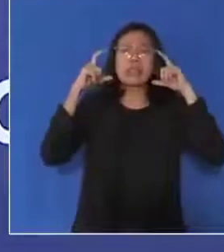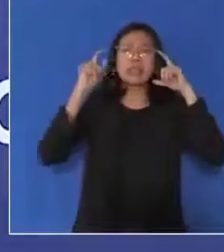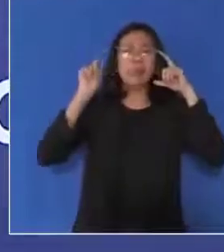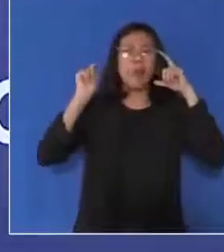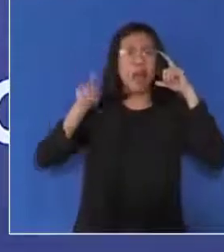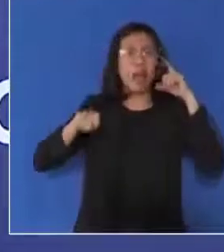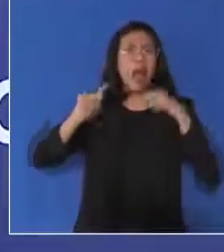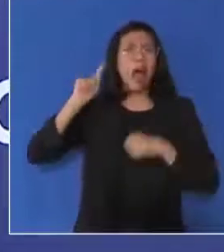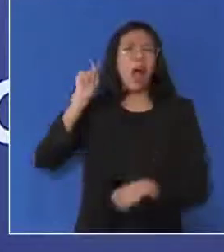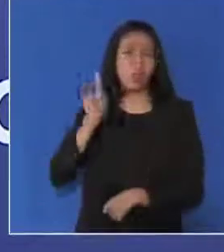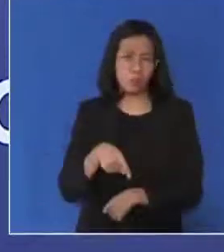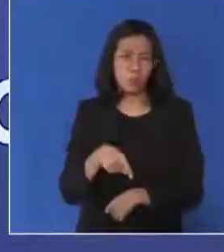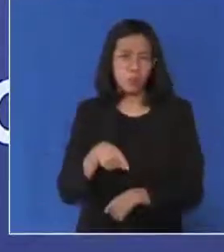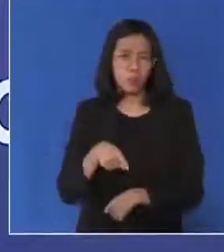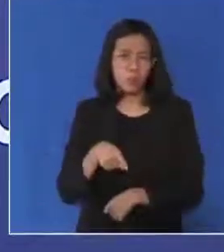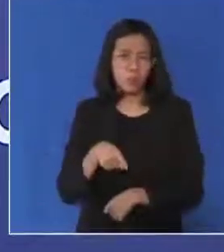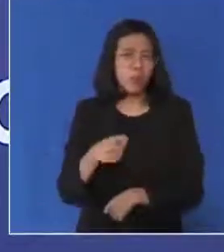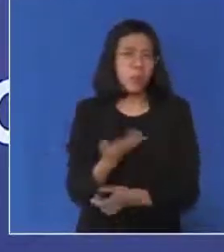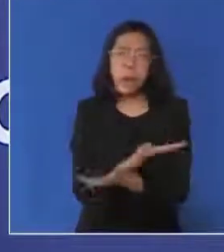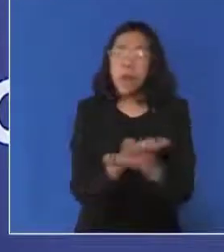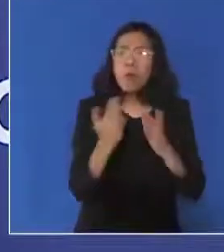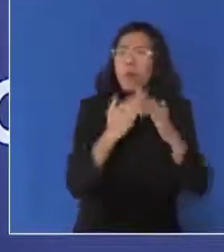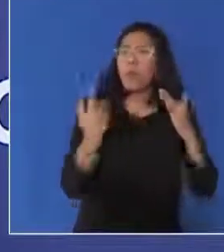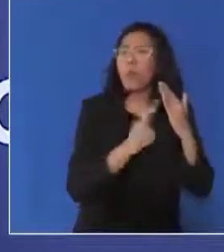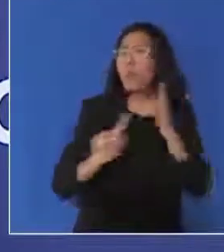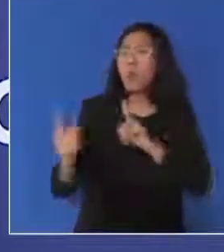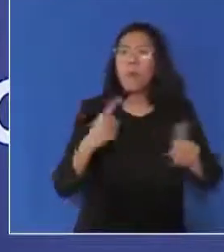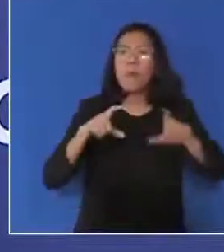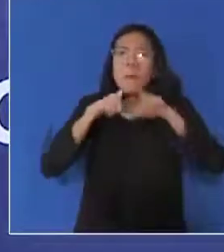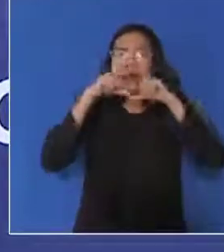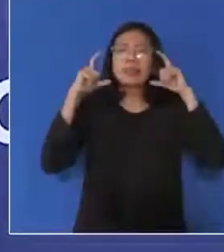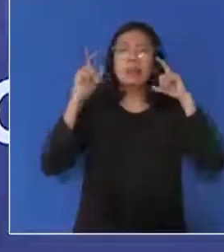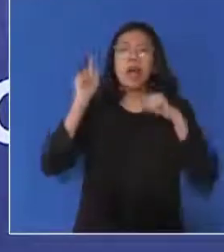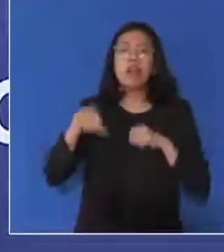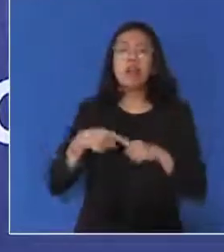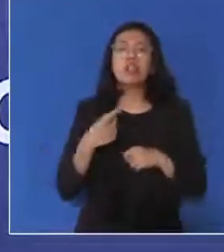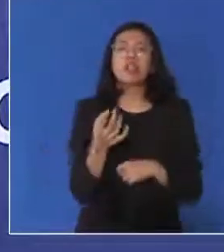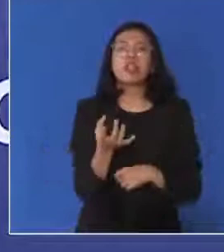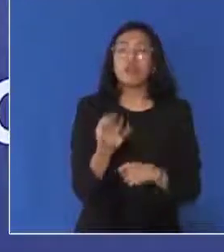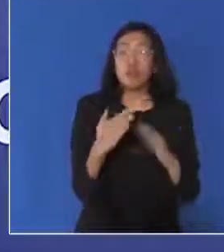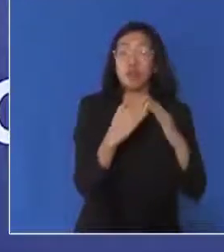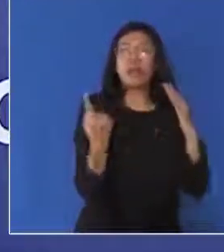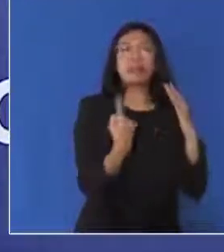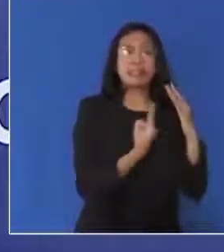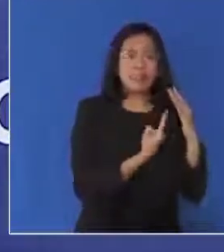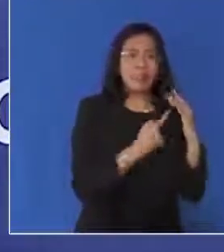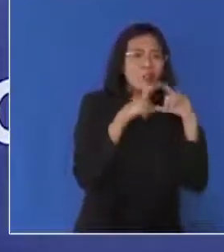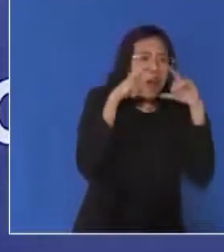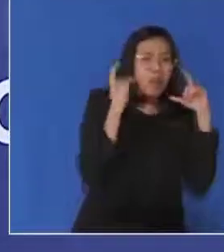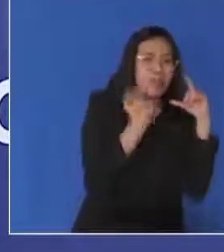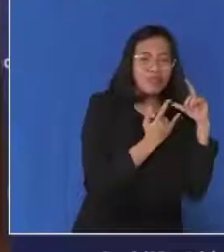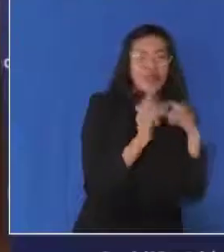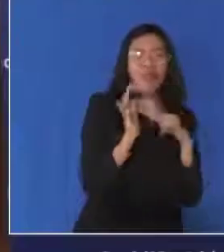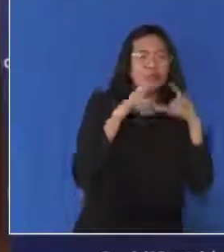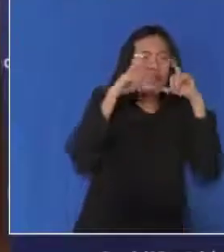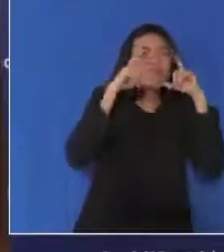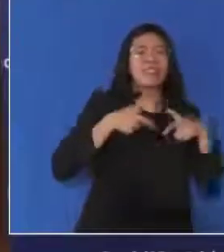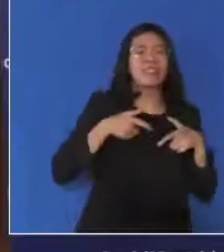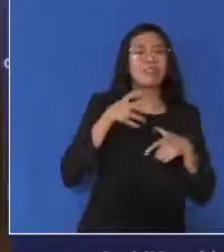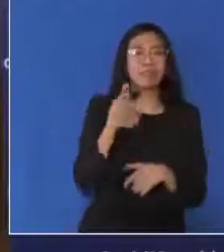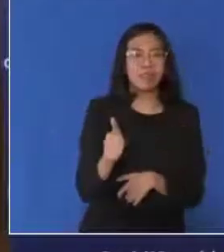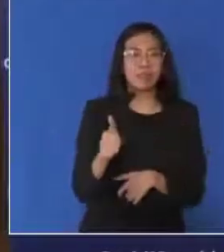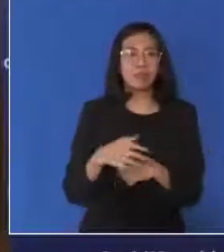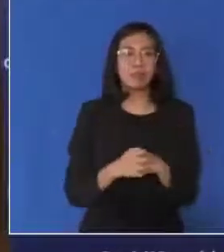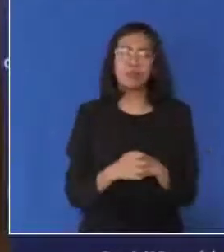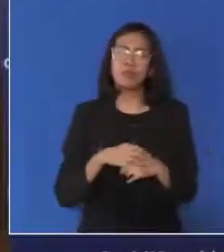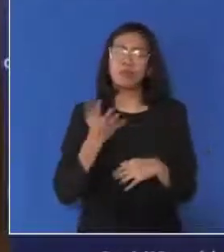PSB juga untuk selalu menggunakan masker di mana saja kecuali di rumah sendiri tentunya ya